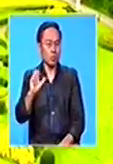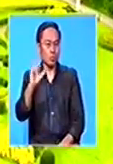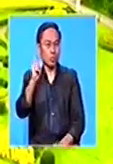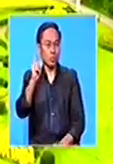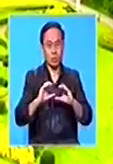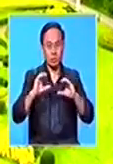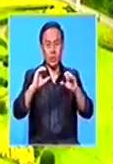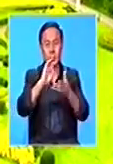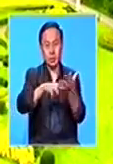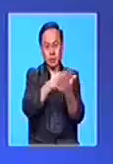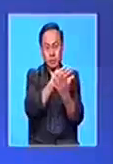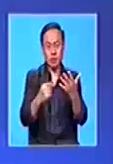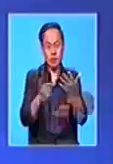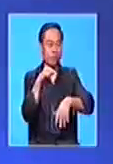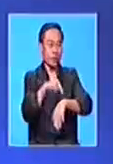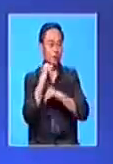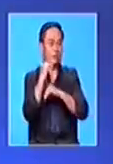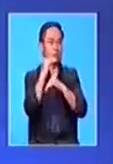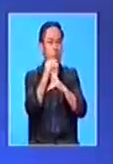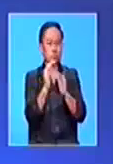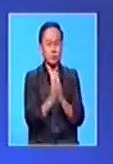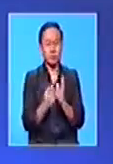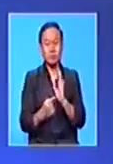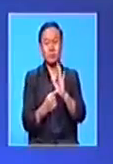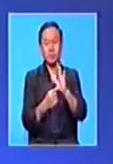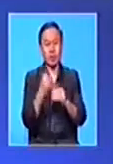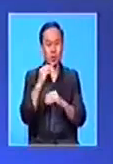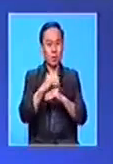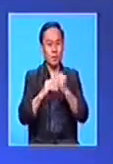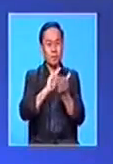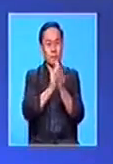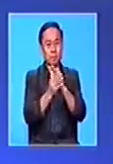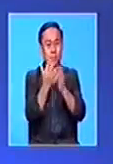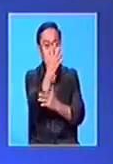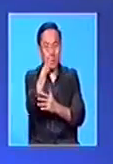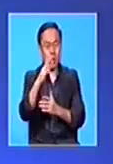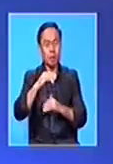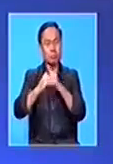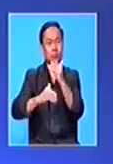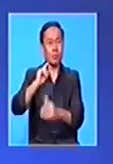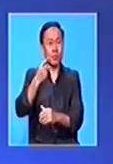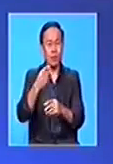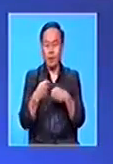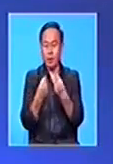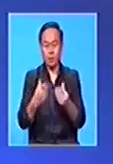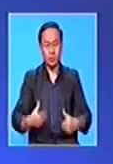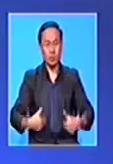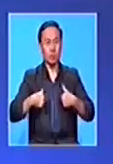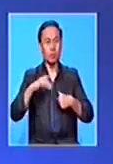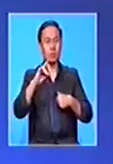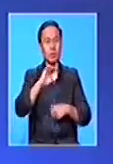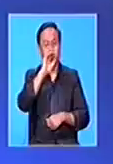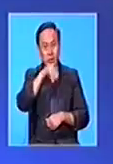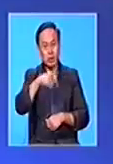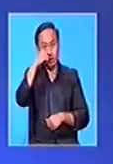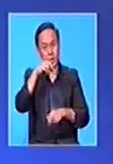ฐบาลตามห่วงระยะเวลาในการพลิกฟื้นผืนป่าสู่การพัฒนาที่ยั่งยืนให้เป็นที่อยู่ของสัตว์ป่าช้าง